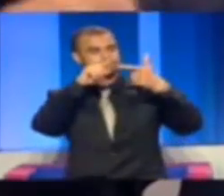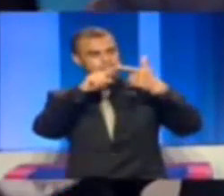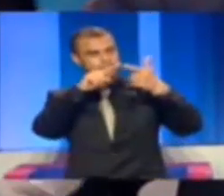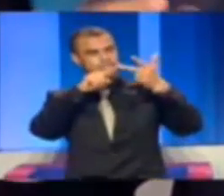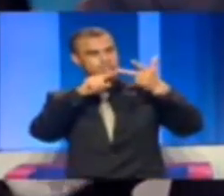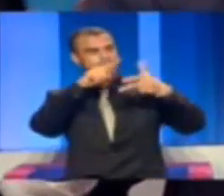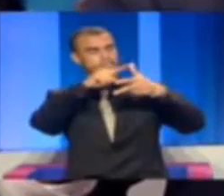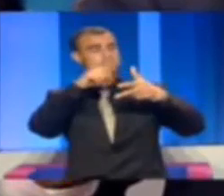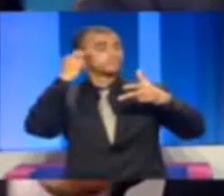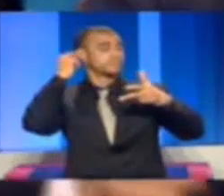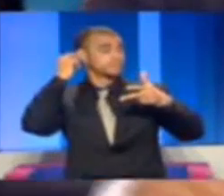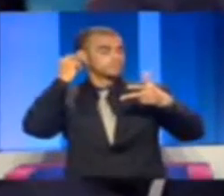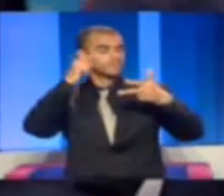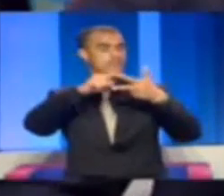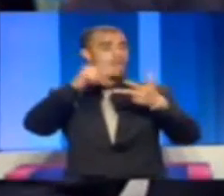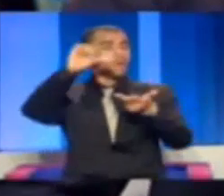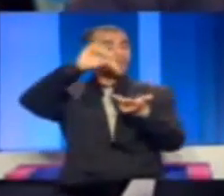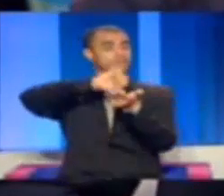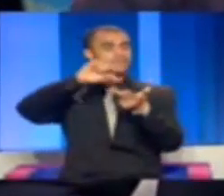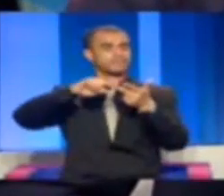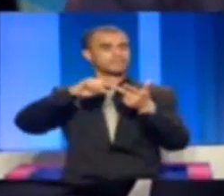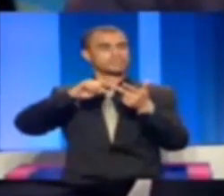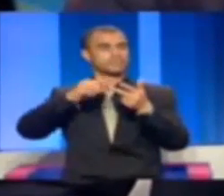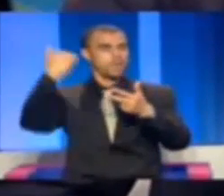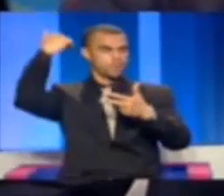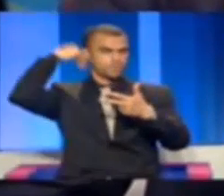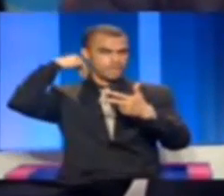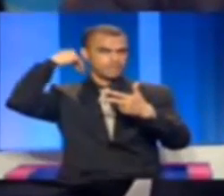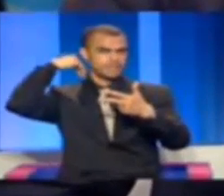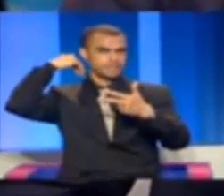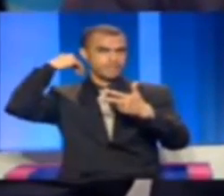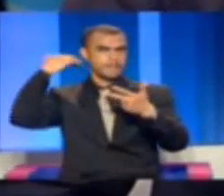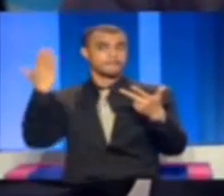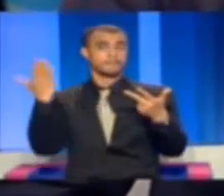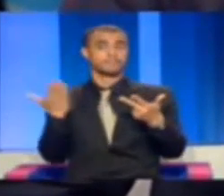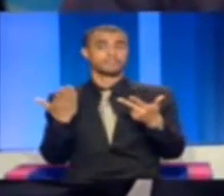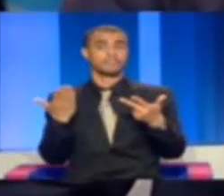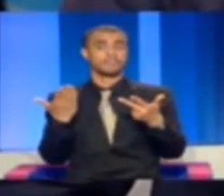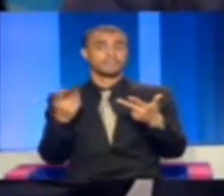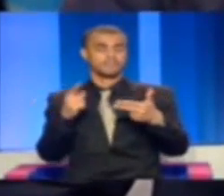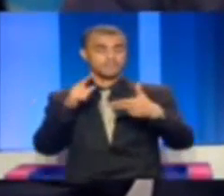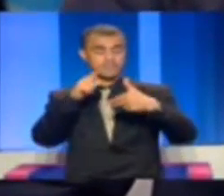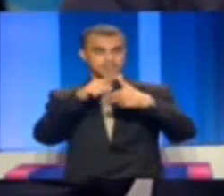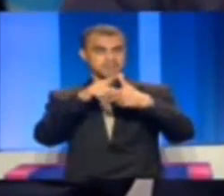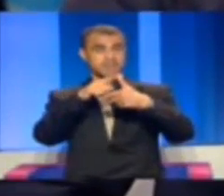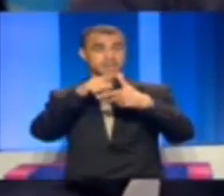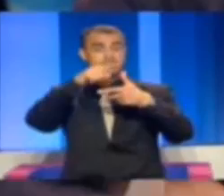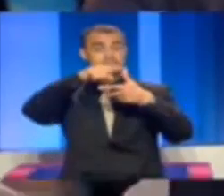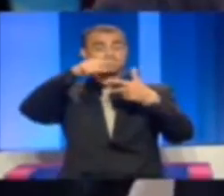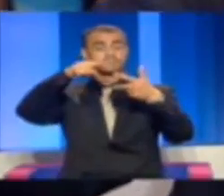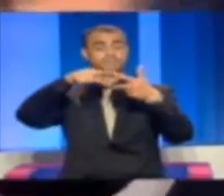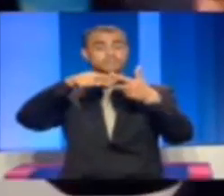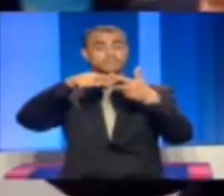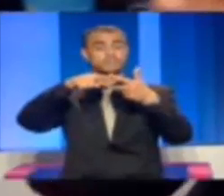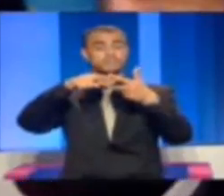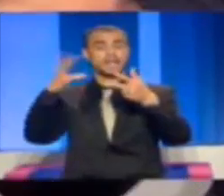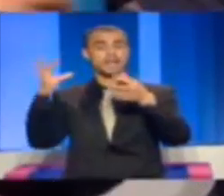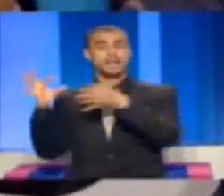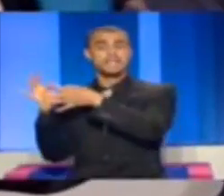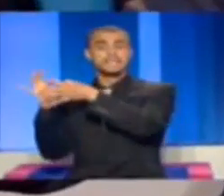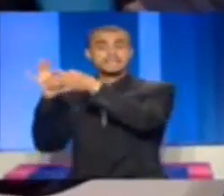الخارجيه، الاذن الوسطى والاذن الداخليه. بالنسبه للاذن الخارجيه والاذن الوسطى، الدور ديالها هو